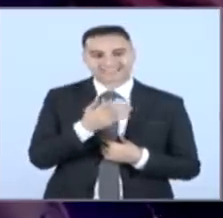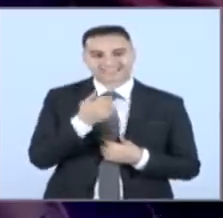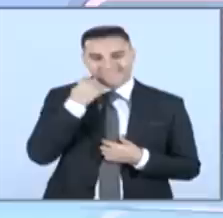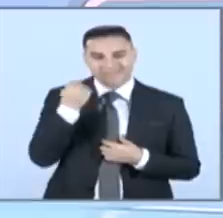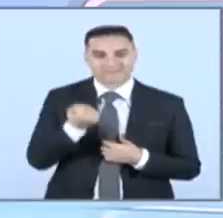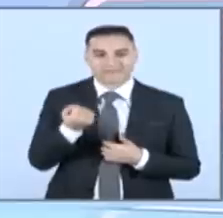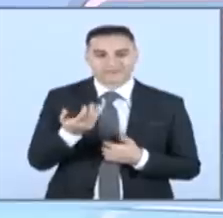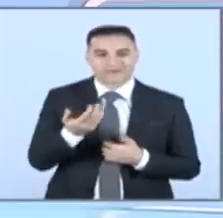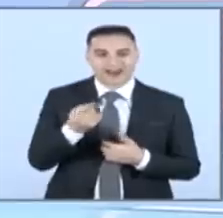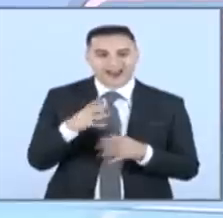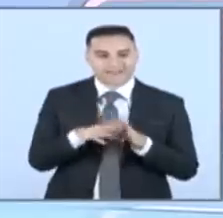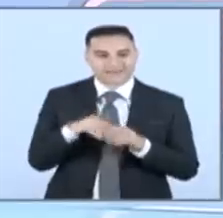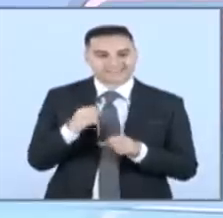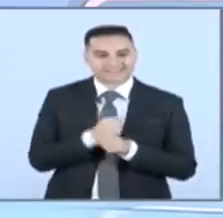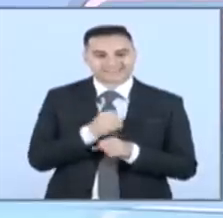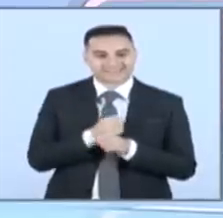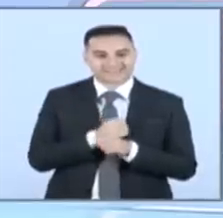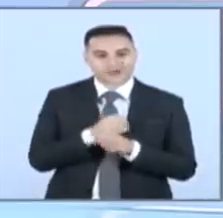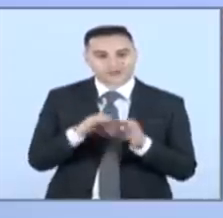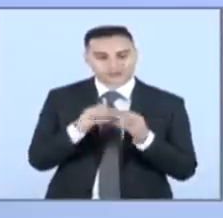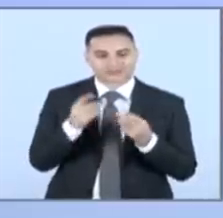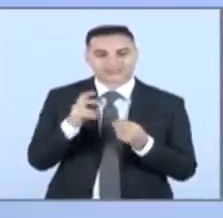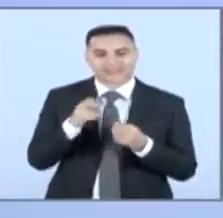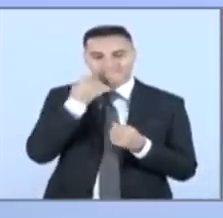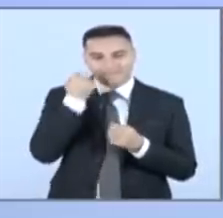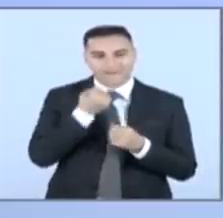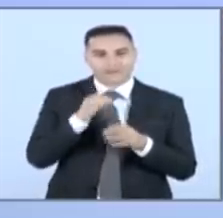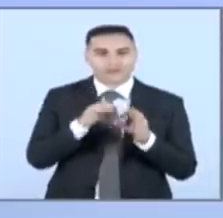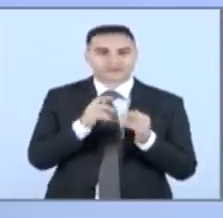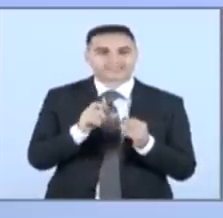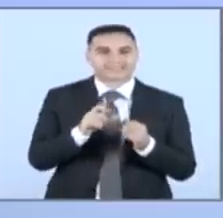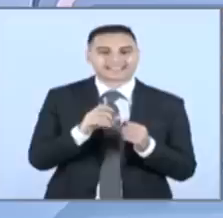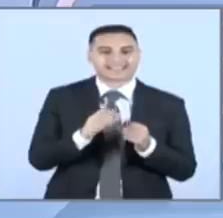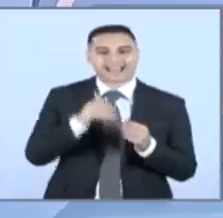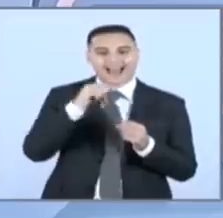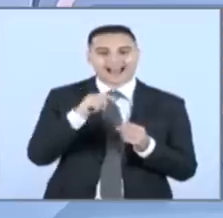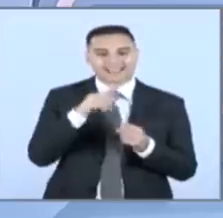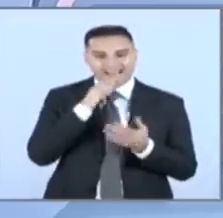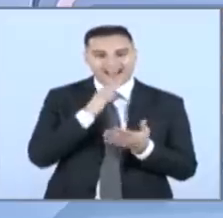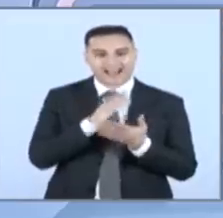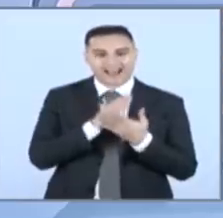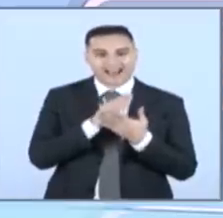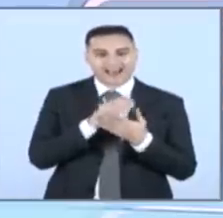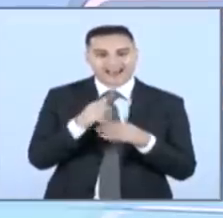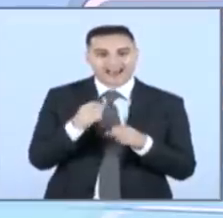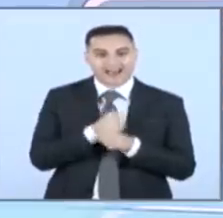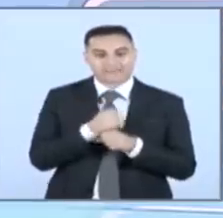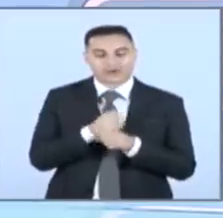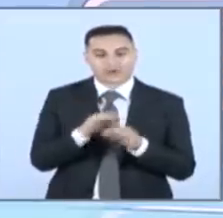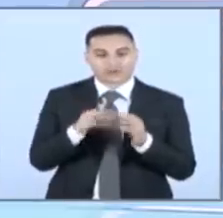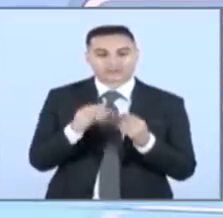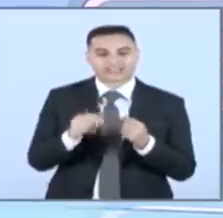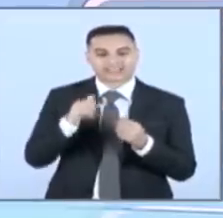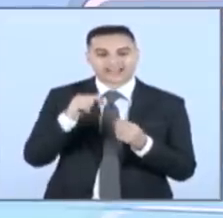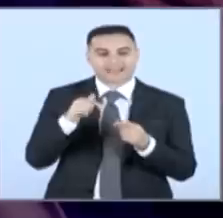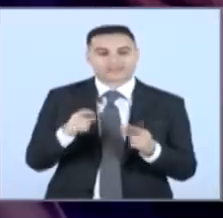يعني بذلوا مجهود طيب جدا. الف مبروك لعيله طه، وهارد لك لعيله جاد. الحقيقه هنفتقد عيله